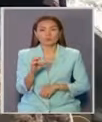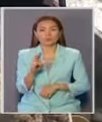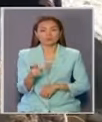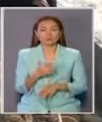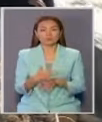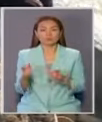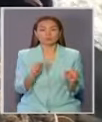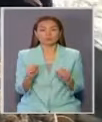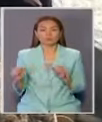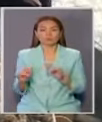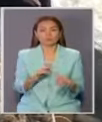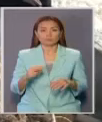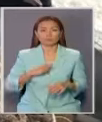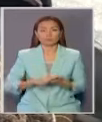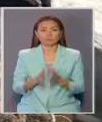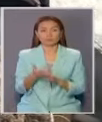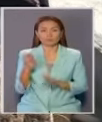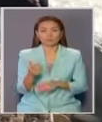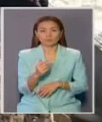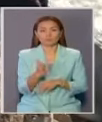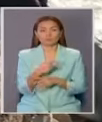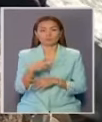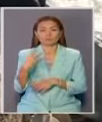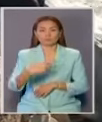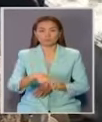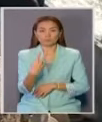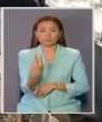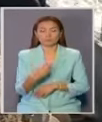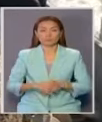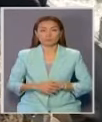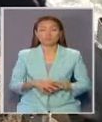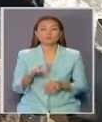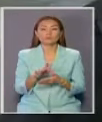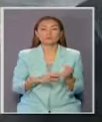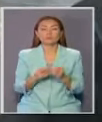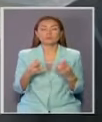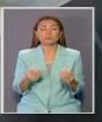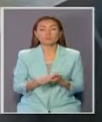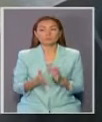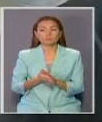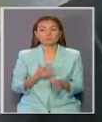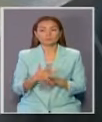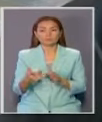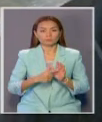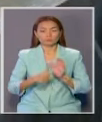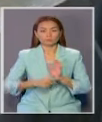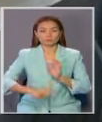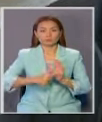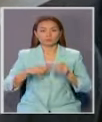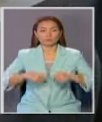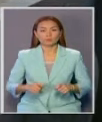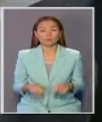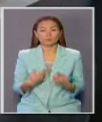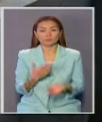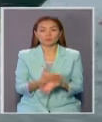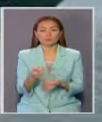этап оперативно-профилактического мероприятия в игре 2022. За 10 дней мероприятия задержано 77